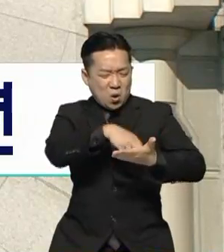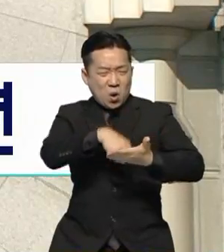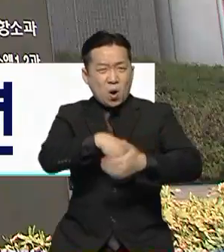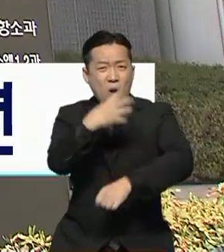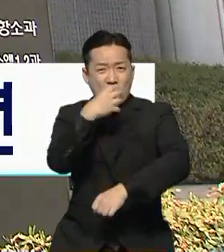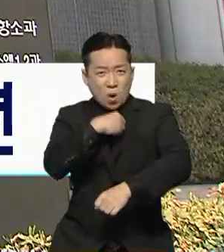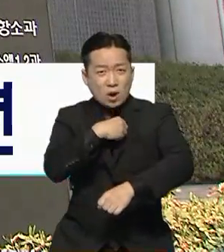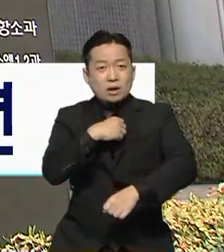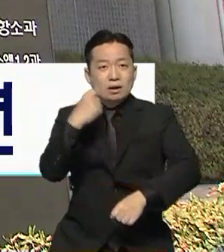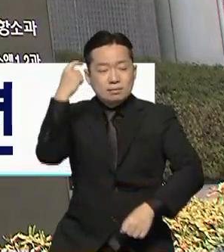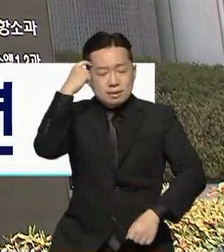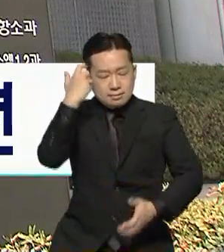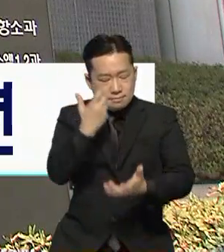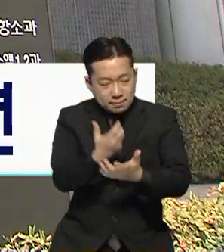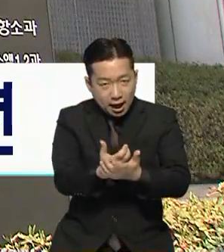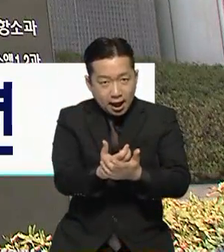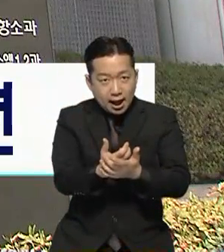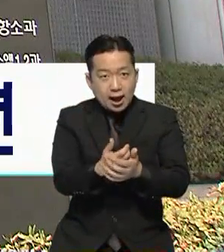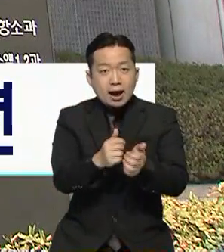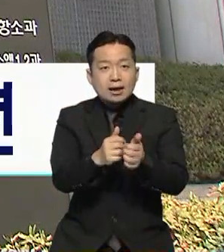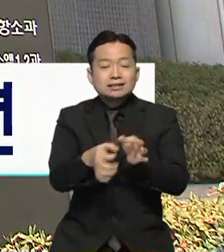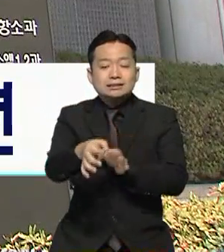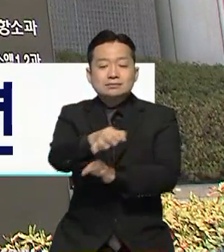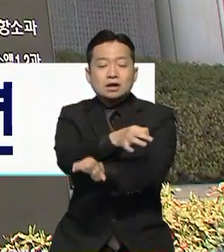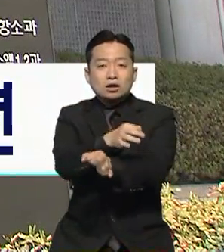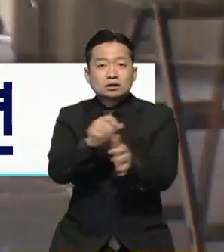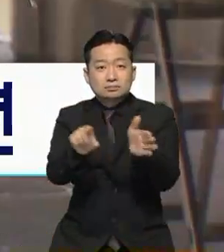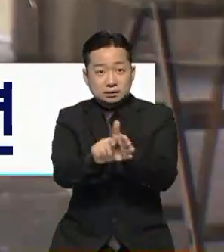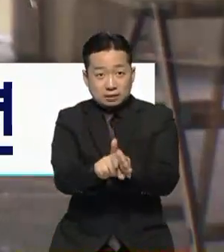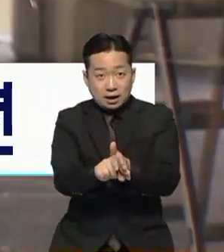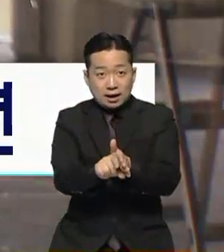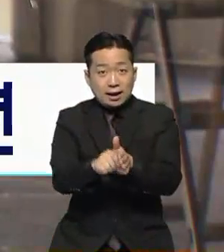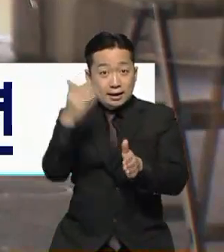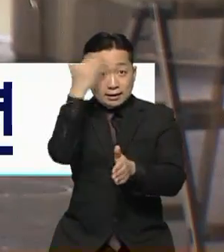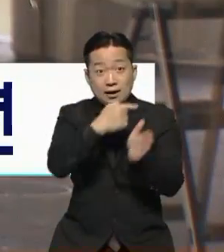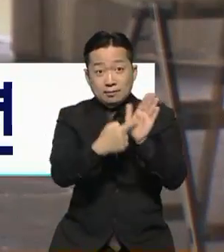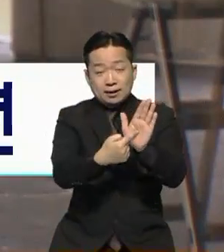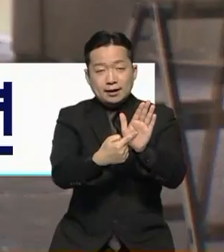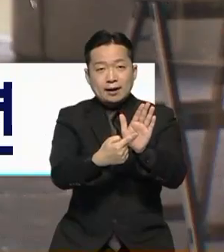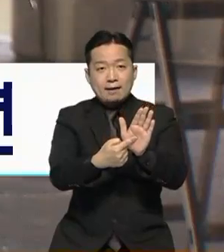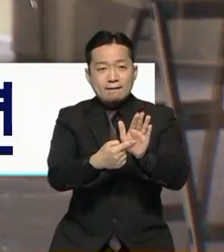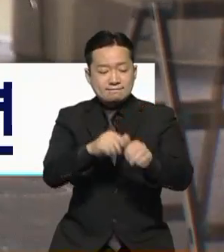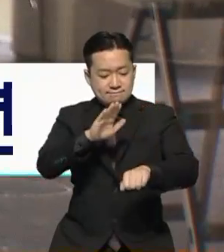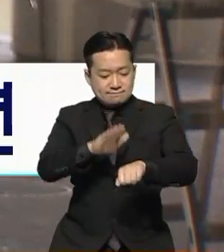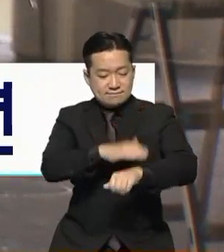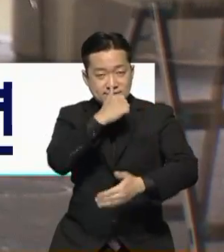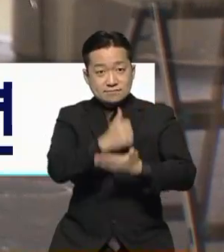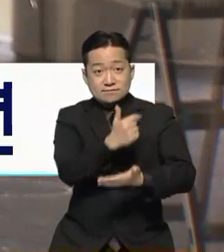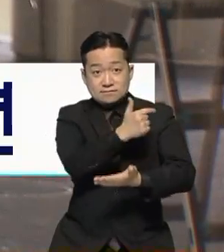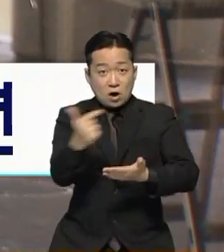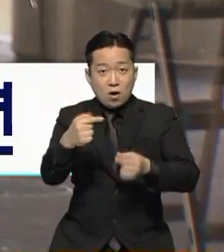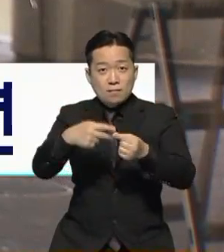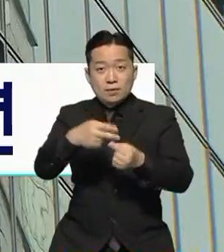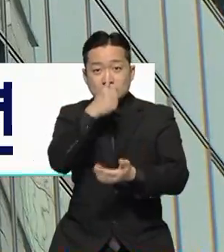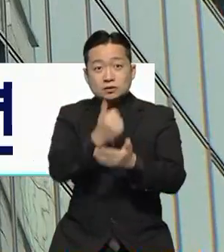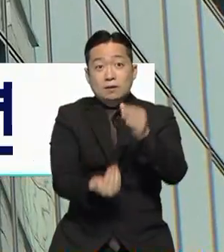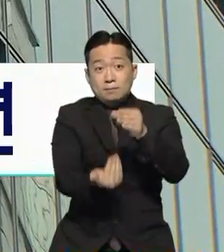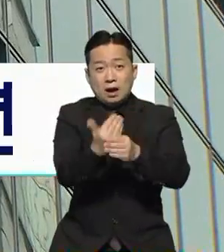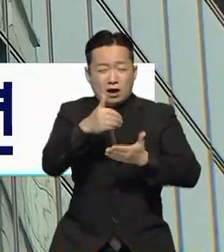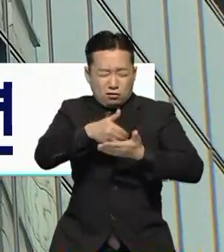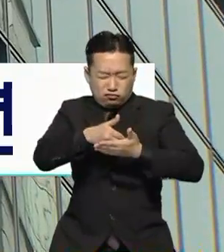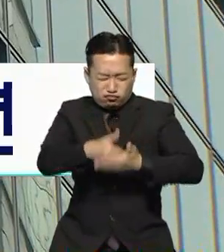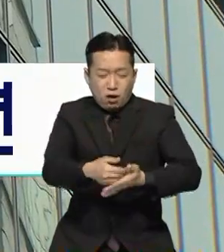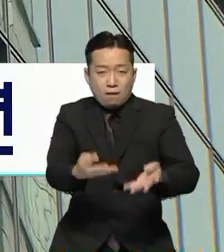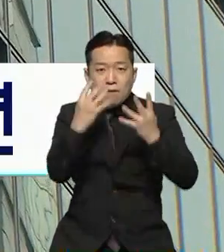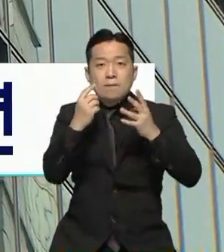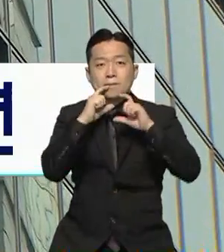재산적, 정신적 충격을 주고 금융시장의 신뢰성과 투명성을 심각하게 손상했다며 재범을 막기 위해 중형을